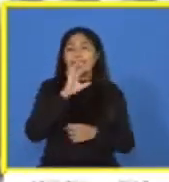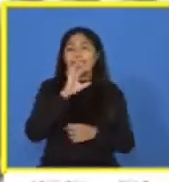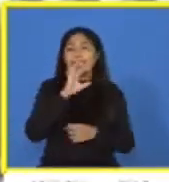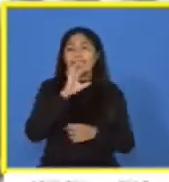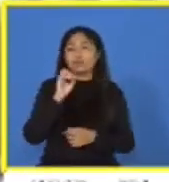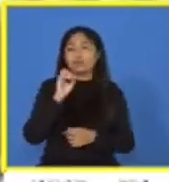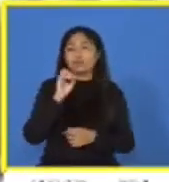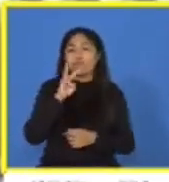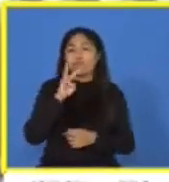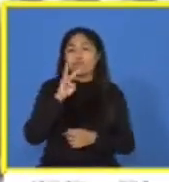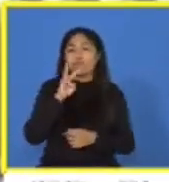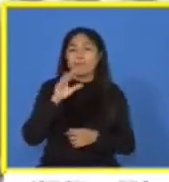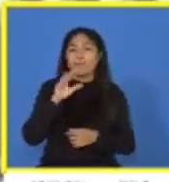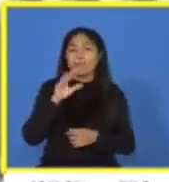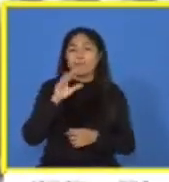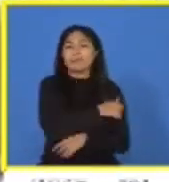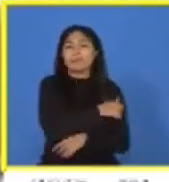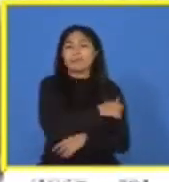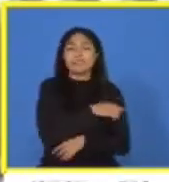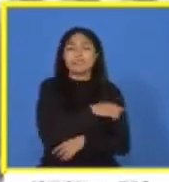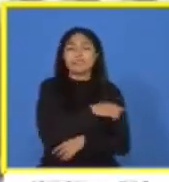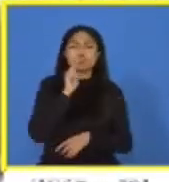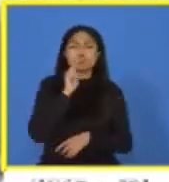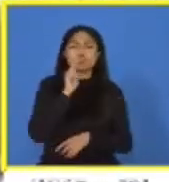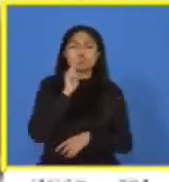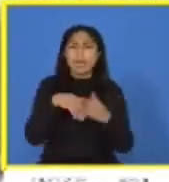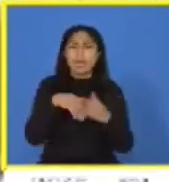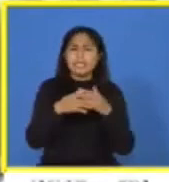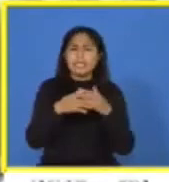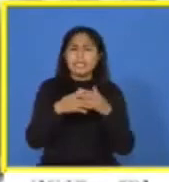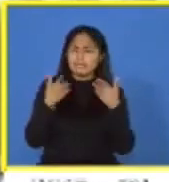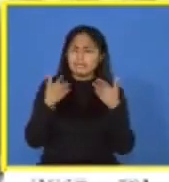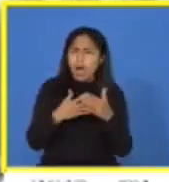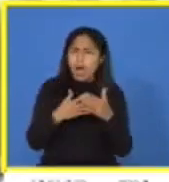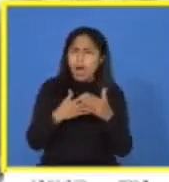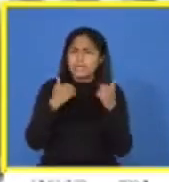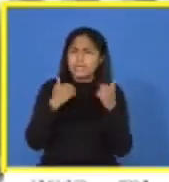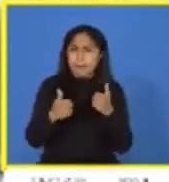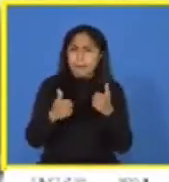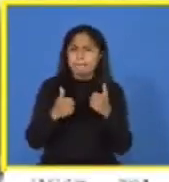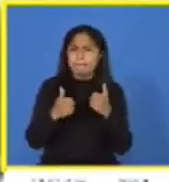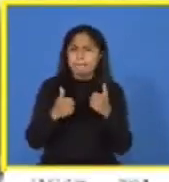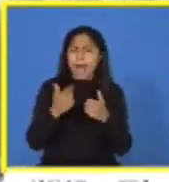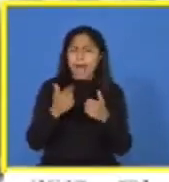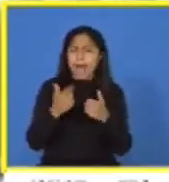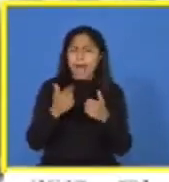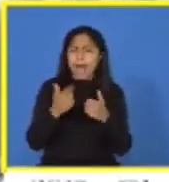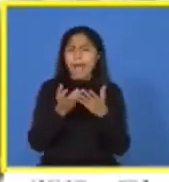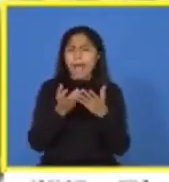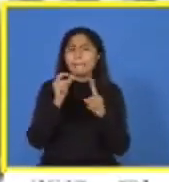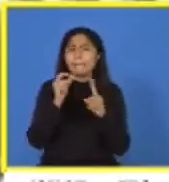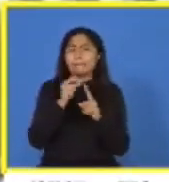425 puskesmas, itu semua siap melayani pasien COVID, tentunya